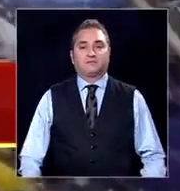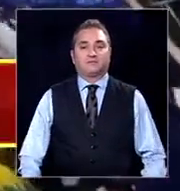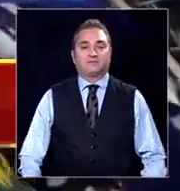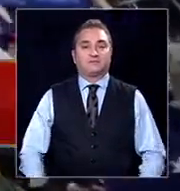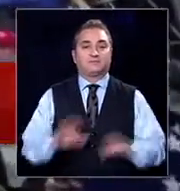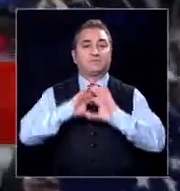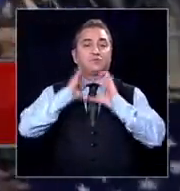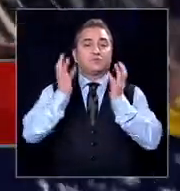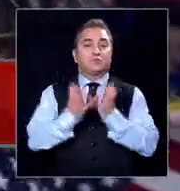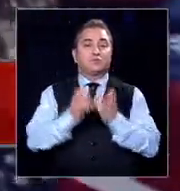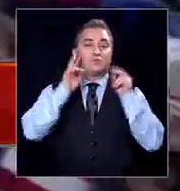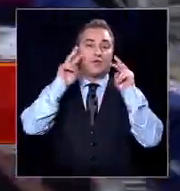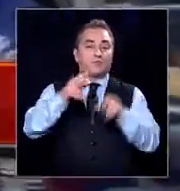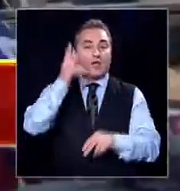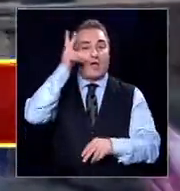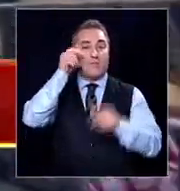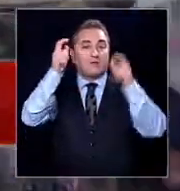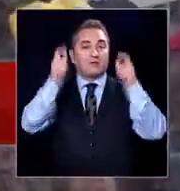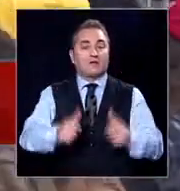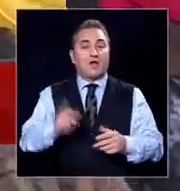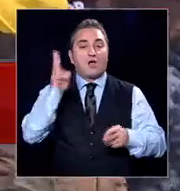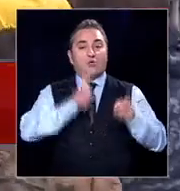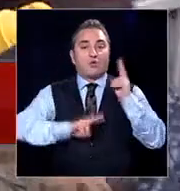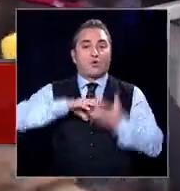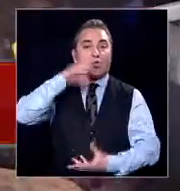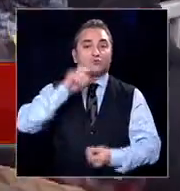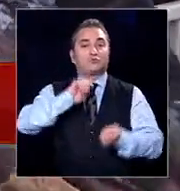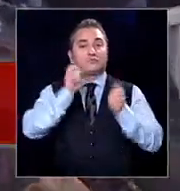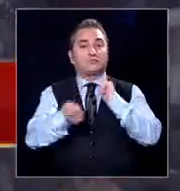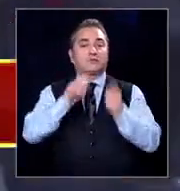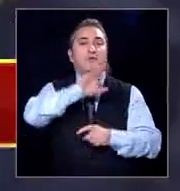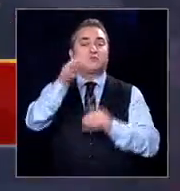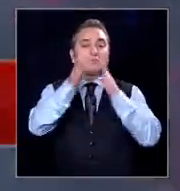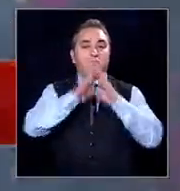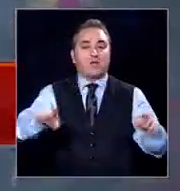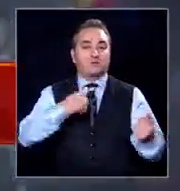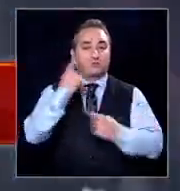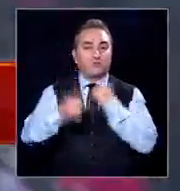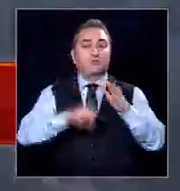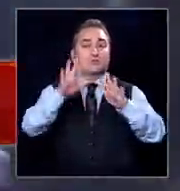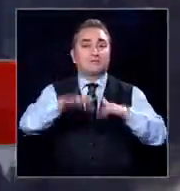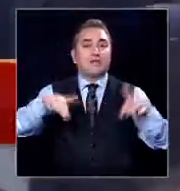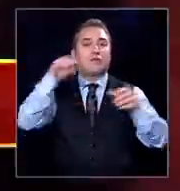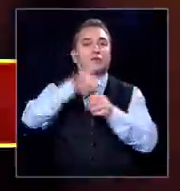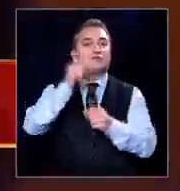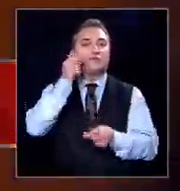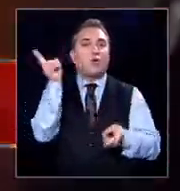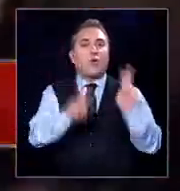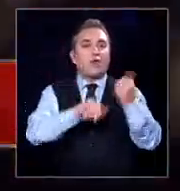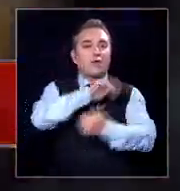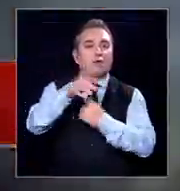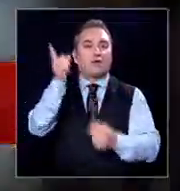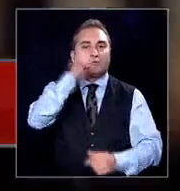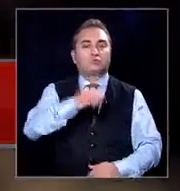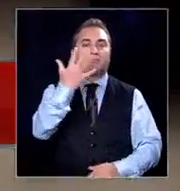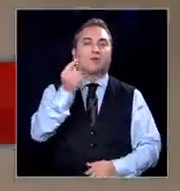Dünya Amerika'daki kostümlü baskını konuşurken Senato'da hayatını kaybedenlerin sayısı 5'e yükseldi.